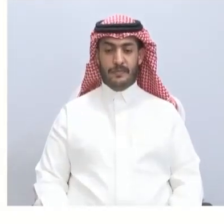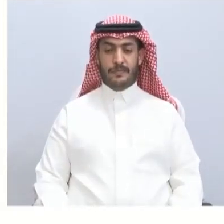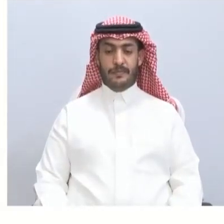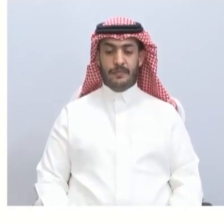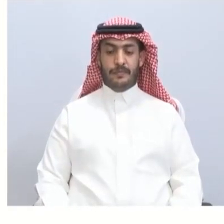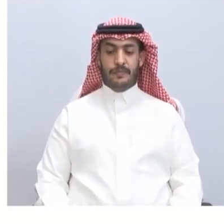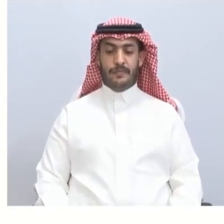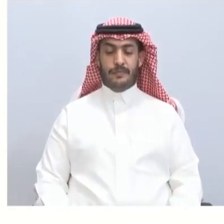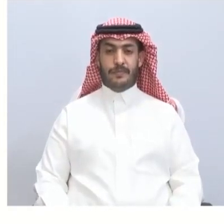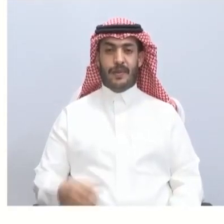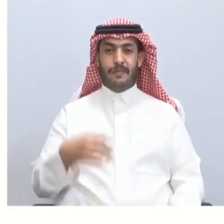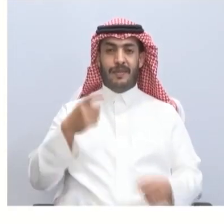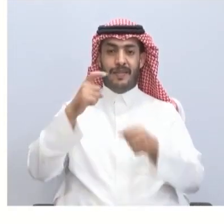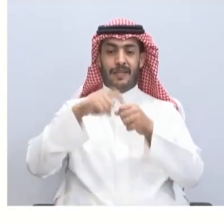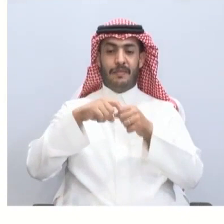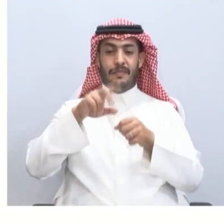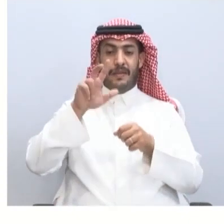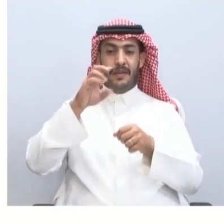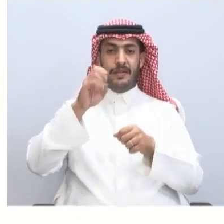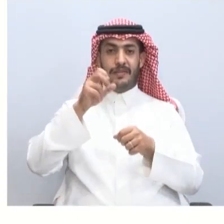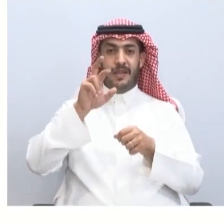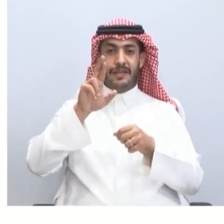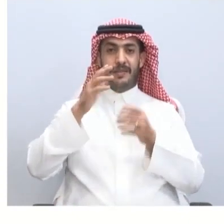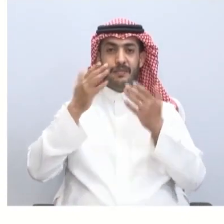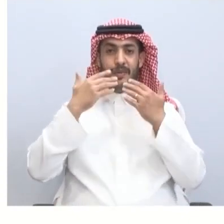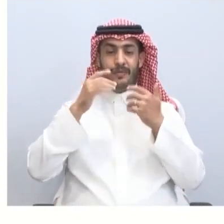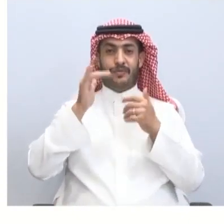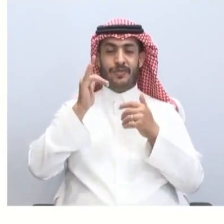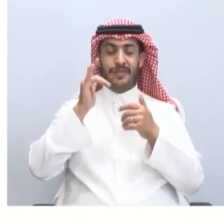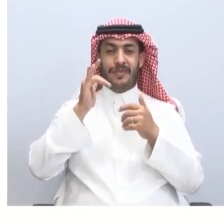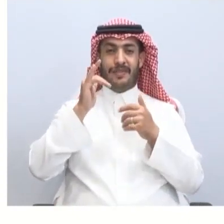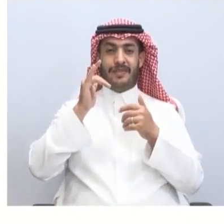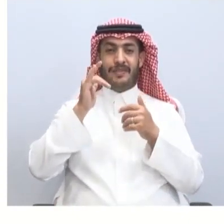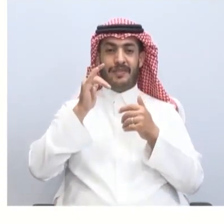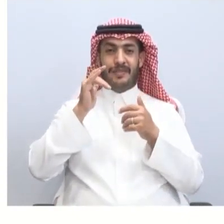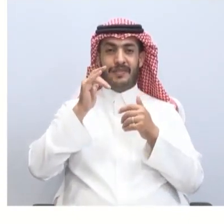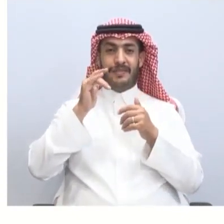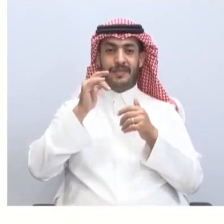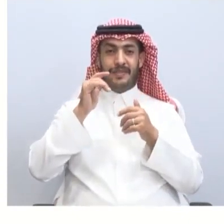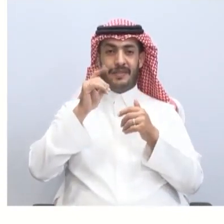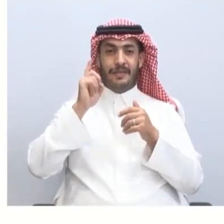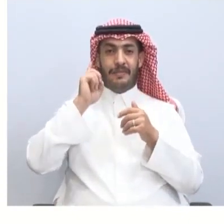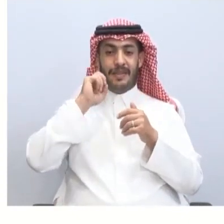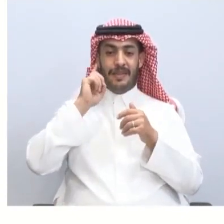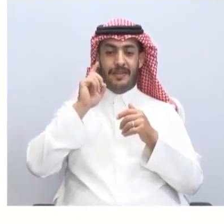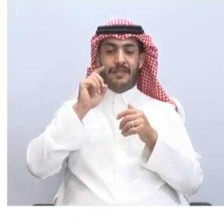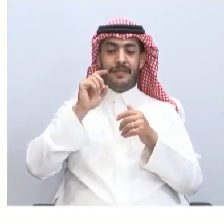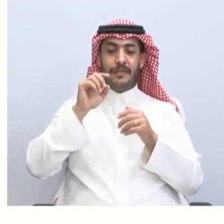الاولى ضم الحجاز لاهميه هذا الاقليم